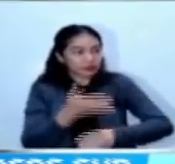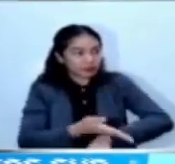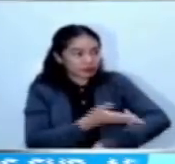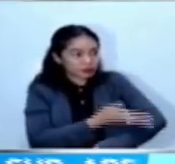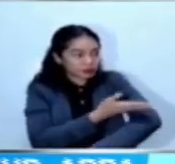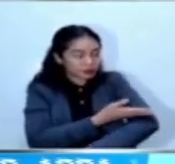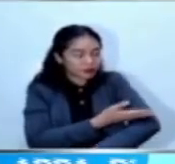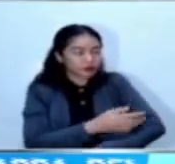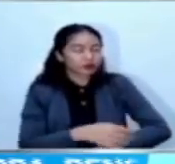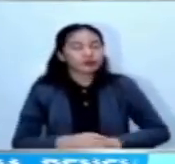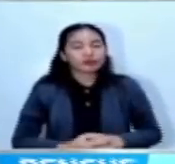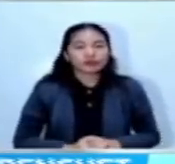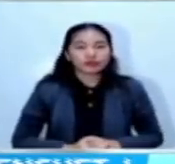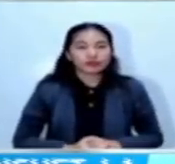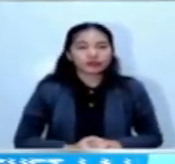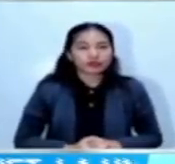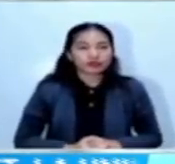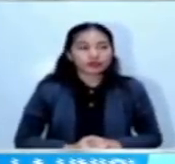mas mababang hospital utilization?